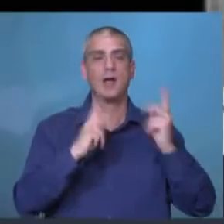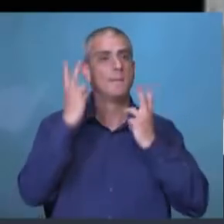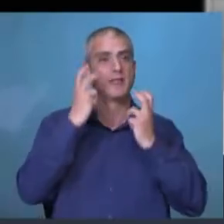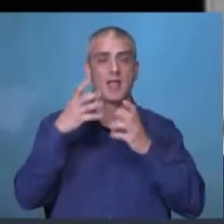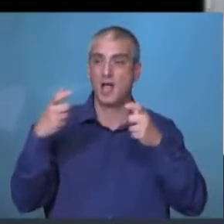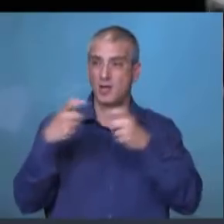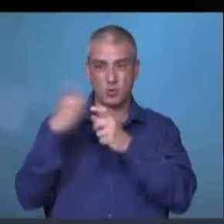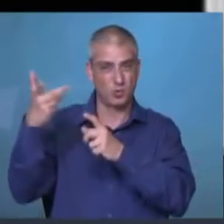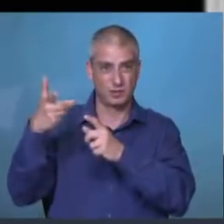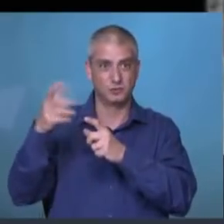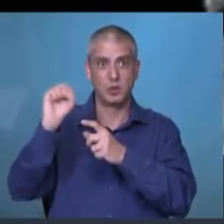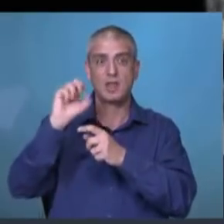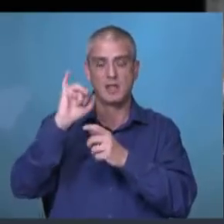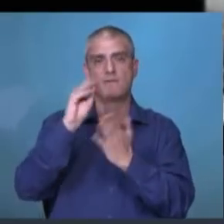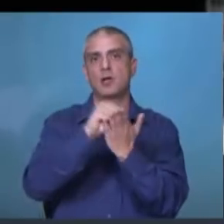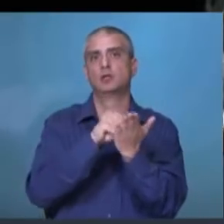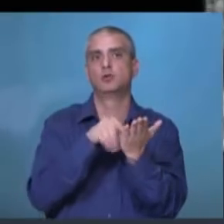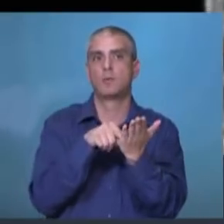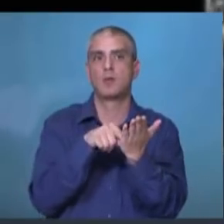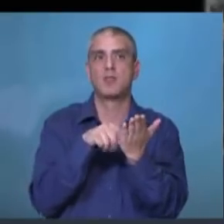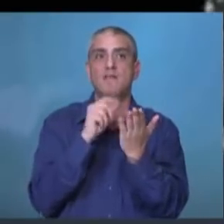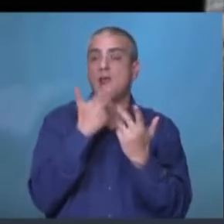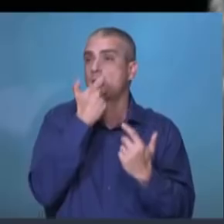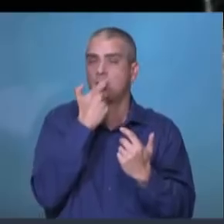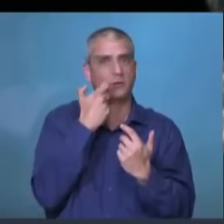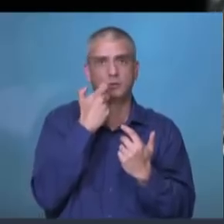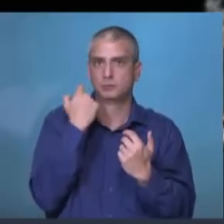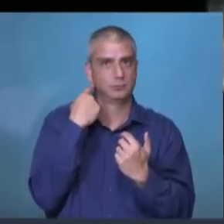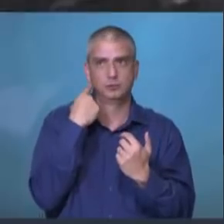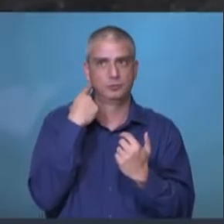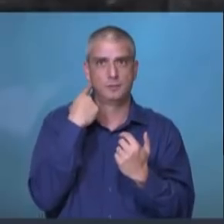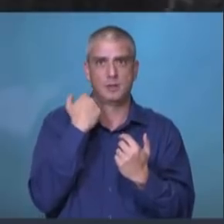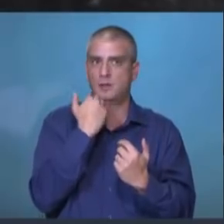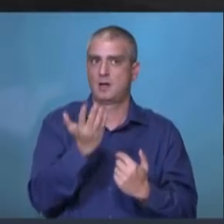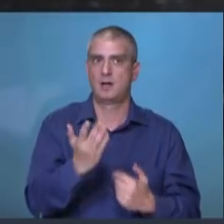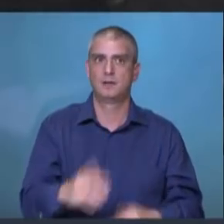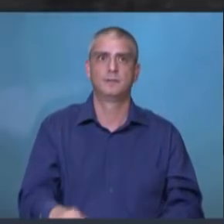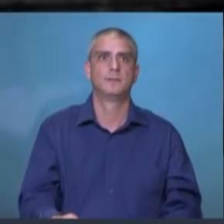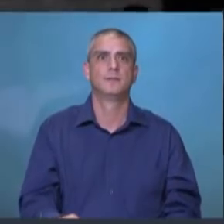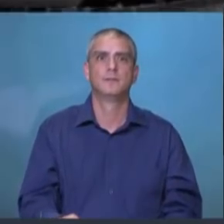בסולטן יעקב יש רשומון. אבל ברשת הקשר זה נשמע רע.